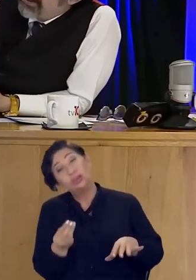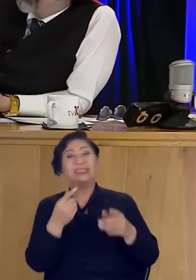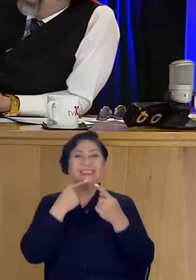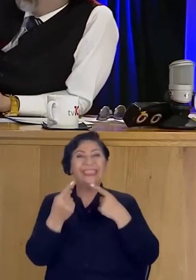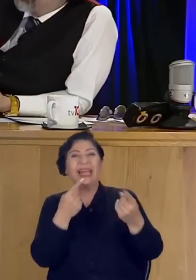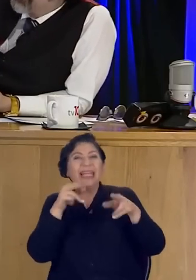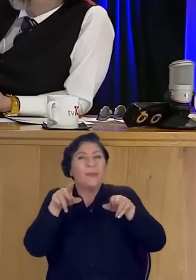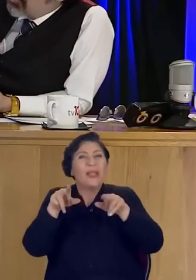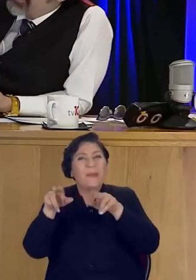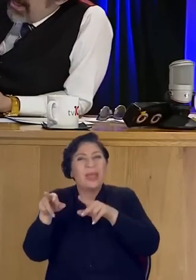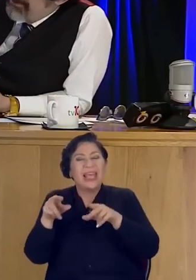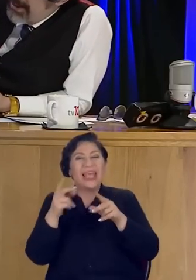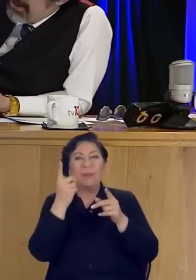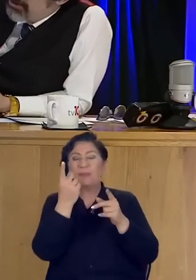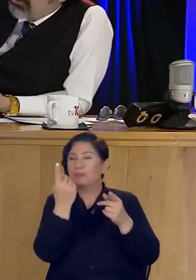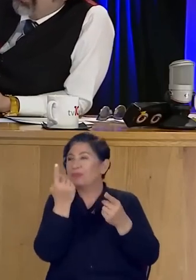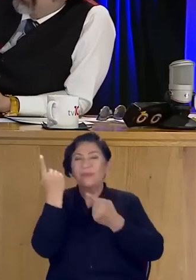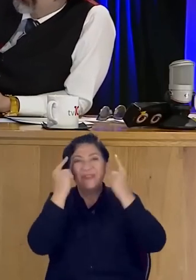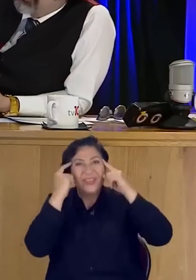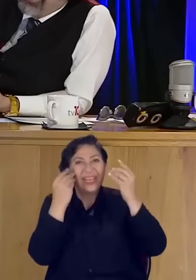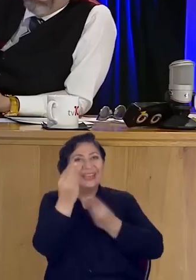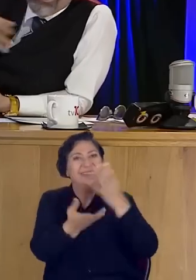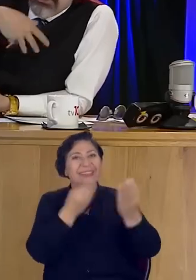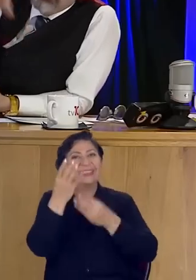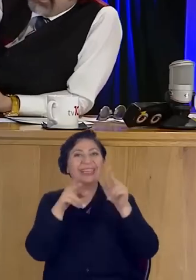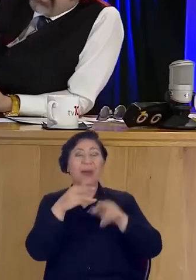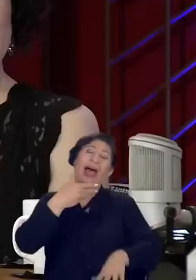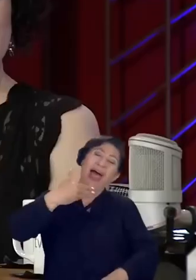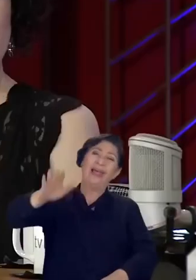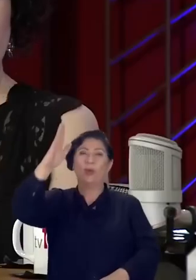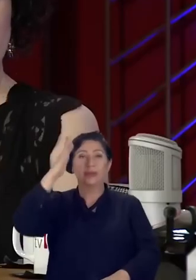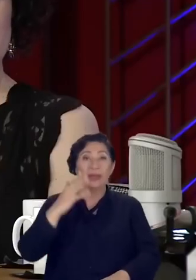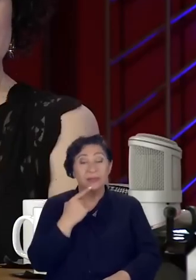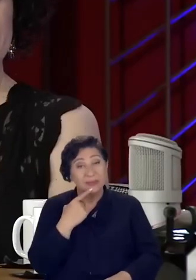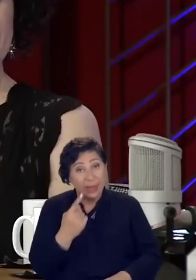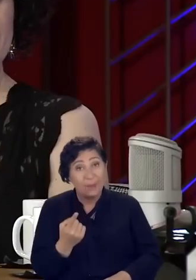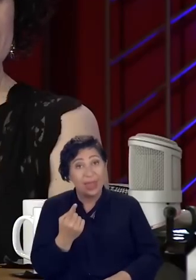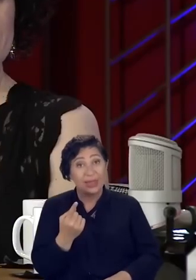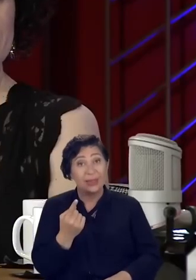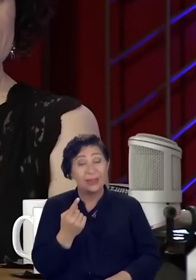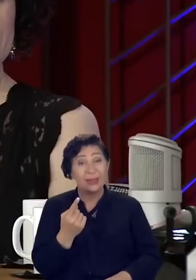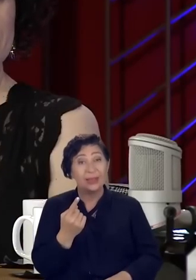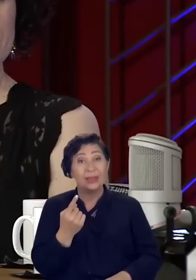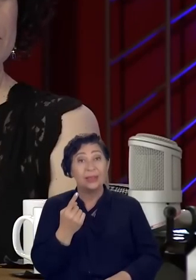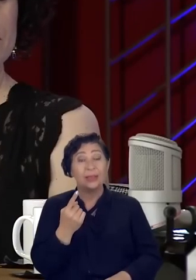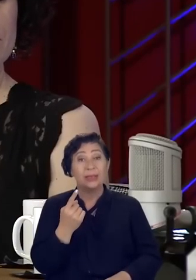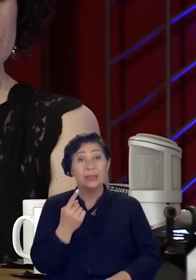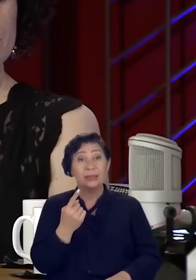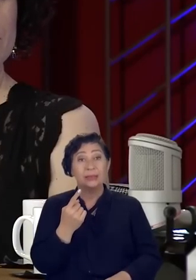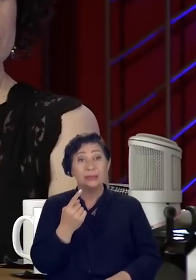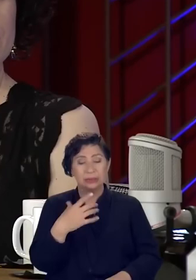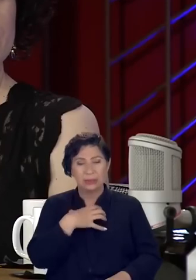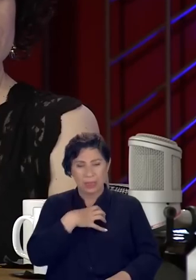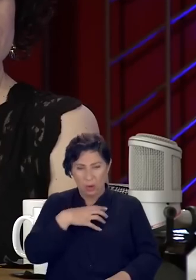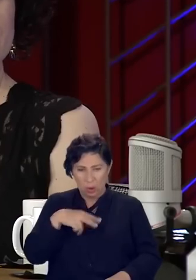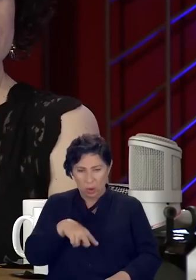falan filan gibi altın reçeteler var ya, işte o altın reçetelere hadi oradan demek ve